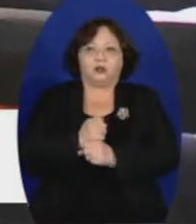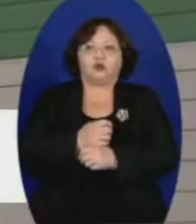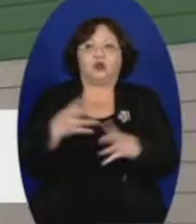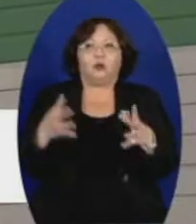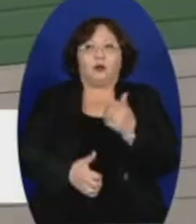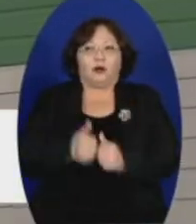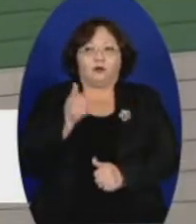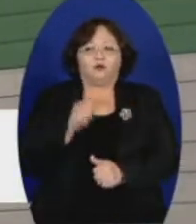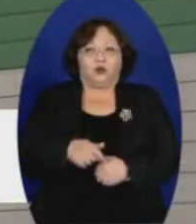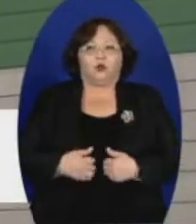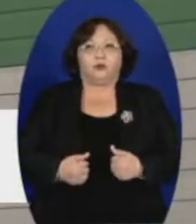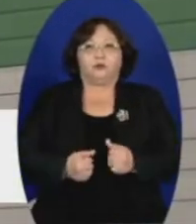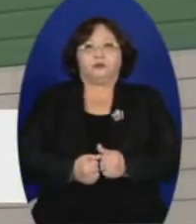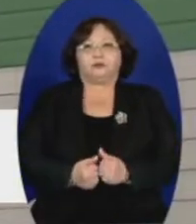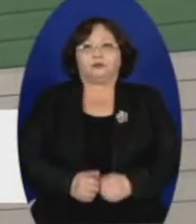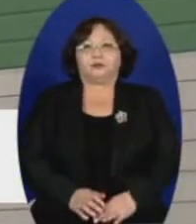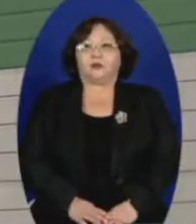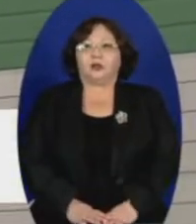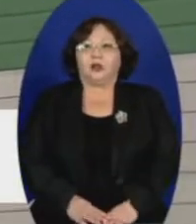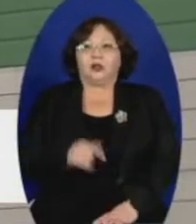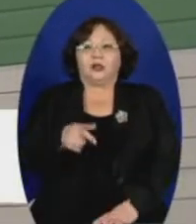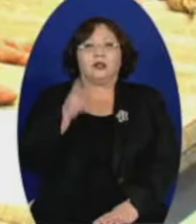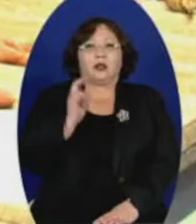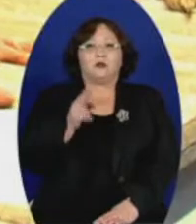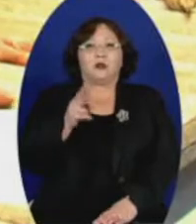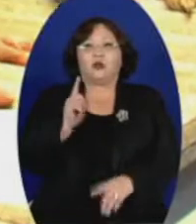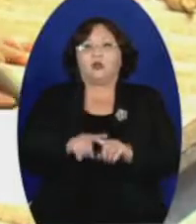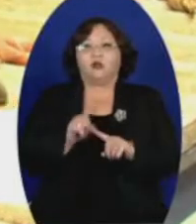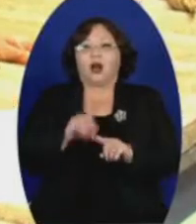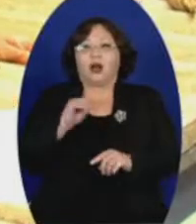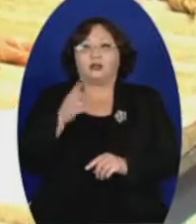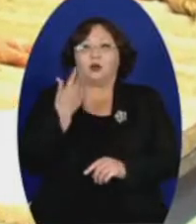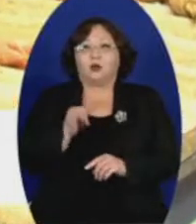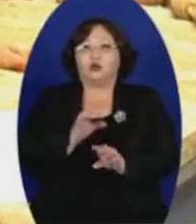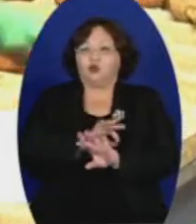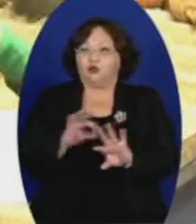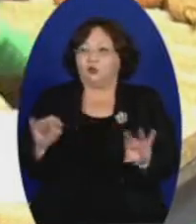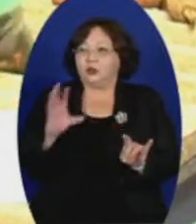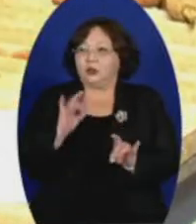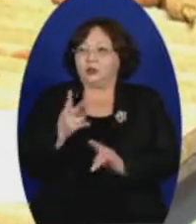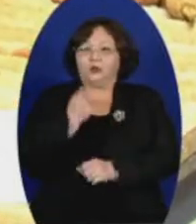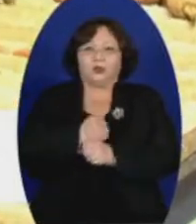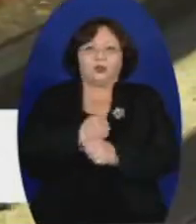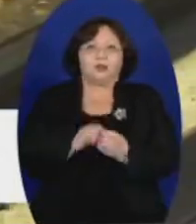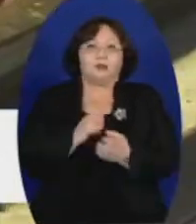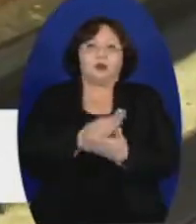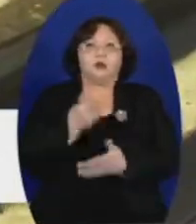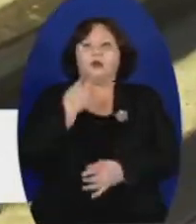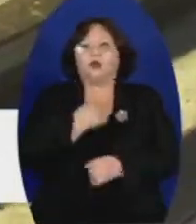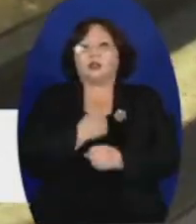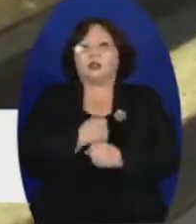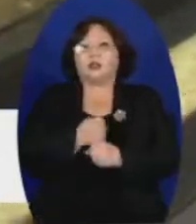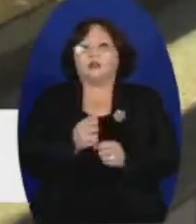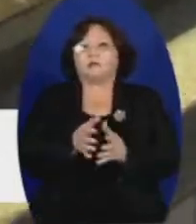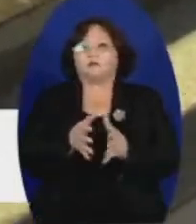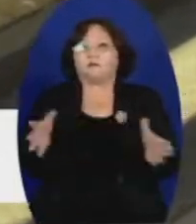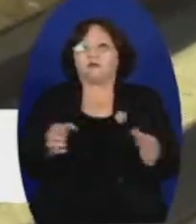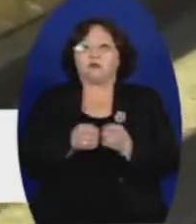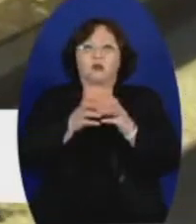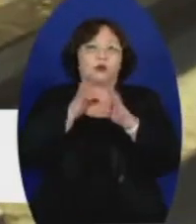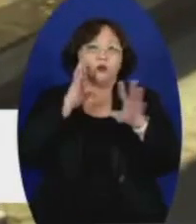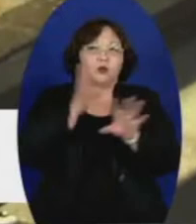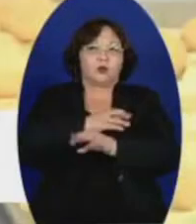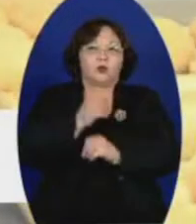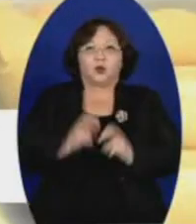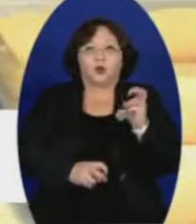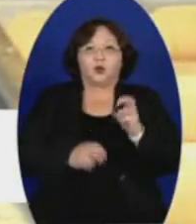амжилт. Гацуурд компанийн хувьд хөдөө аж ахуйн олон салбарт үйл ажиллагаа явуулдаг. Үйл ажиллагаа нь өргөжөж бүтээгдэхүүн үйлдвэрлэл